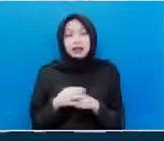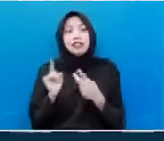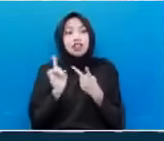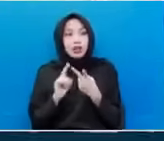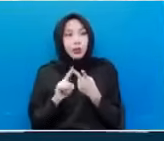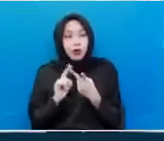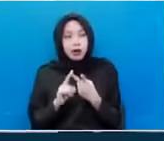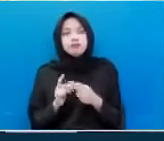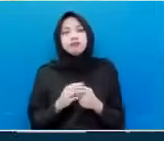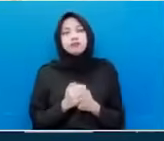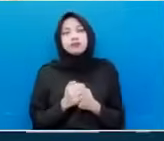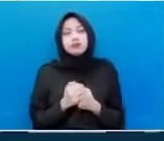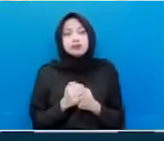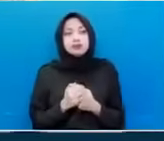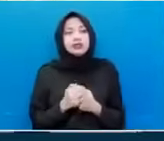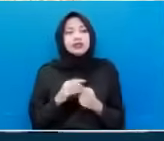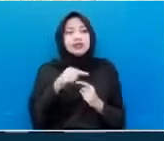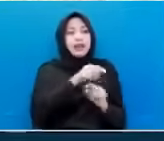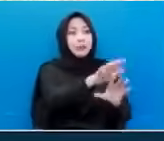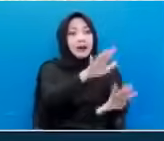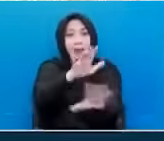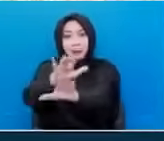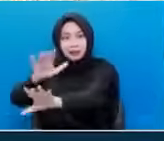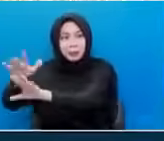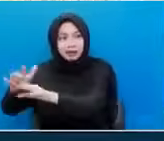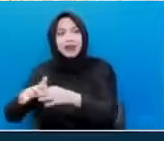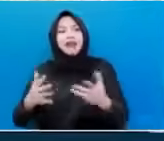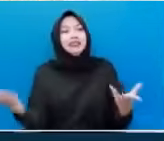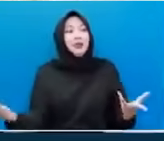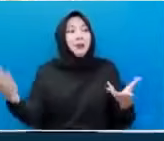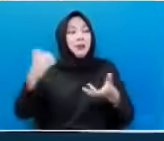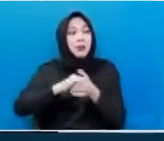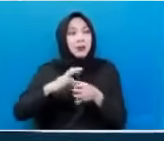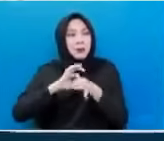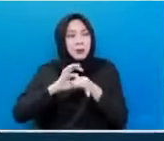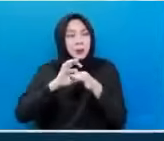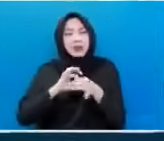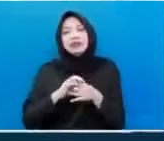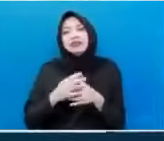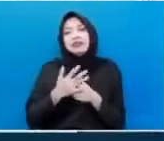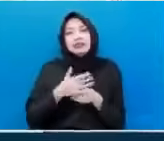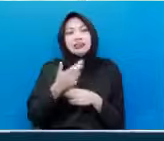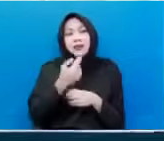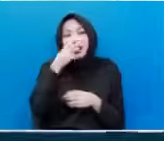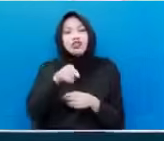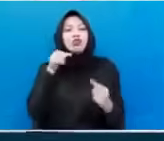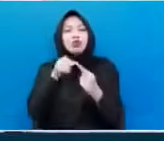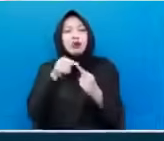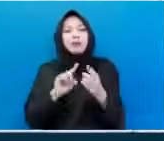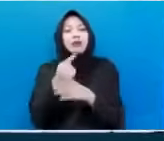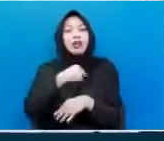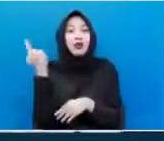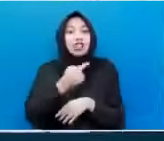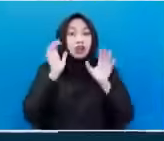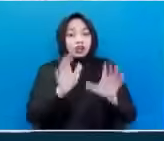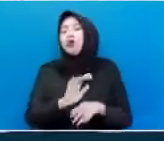manuver terkait dengan upaya rekonsiliasi ini jangan dilihat hanya dari satu kacamata terkait dengan persatuan nasional itu baik